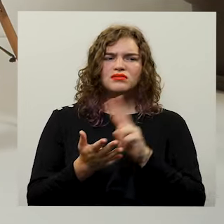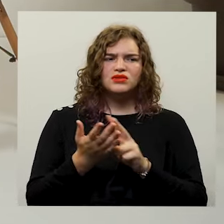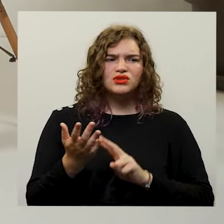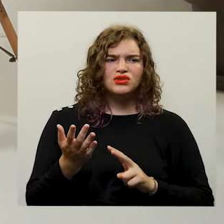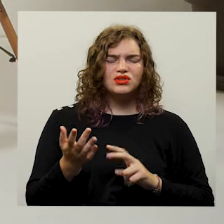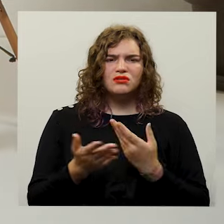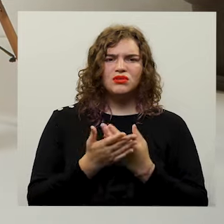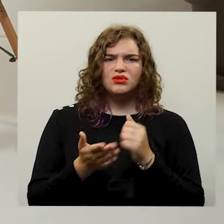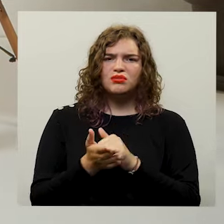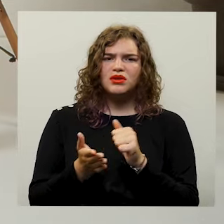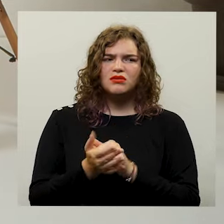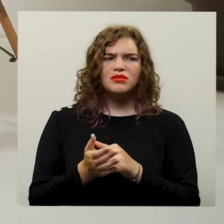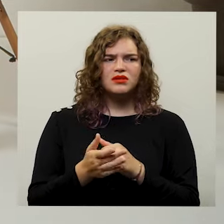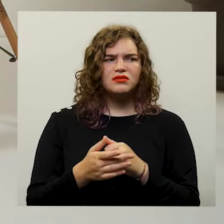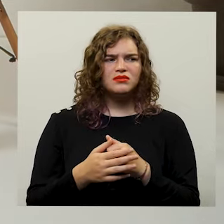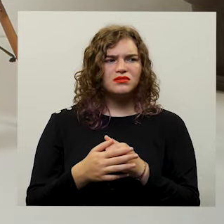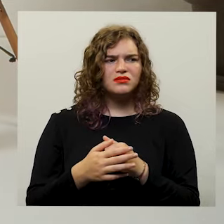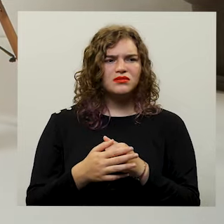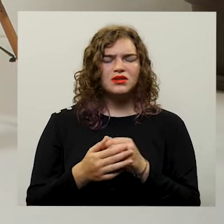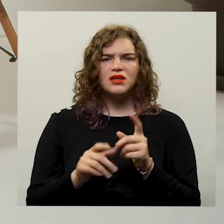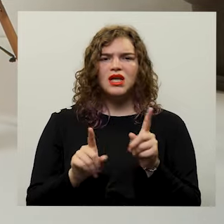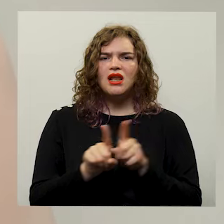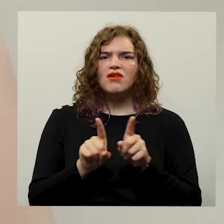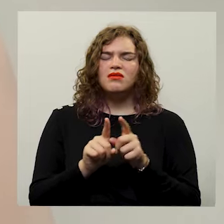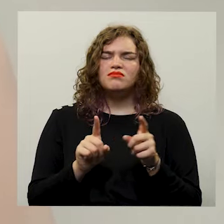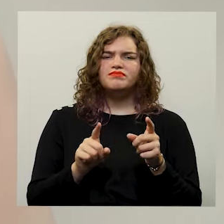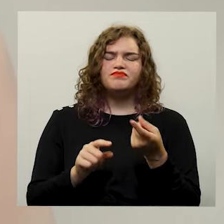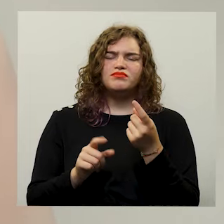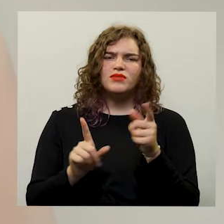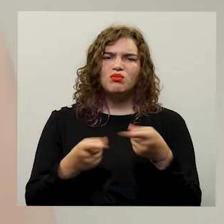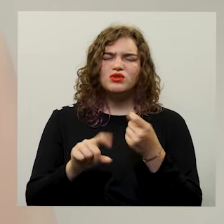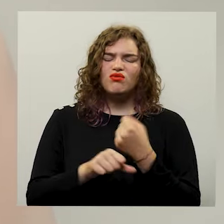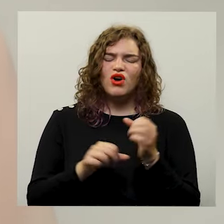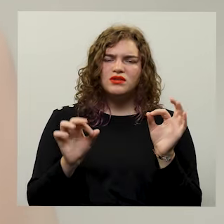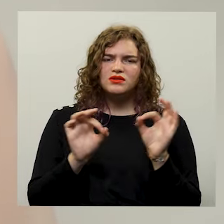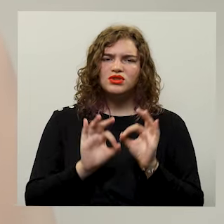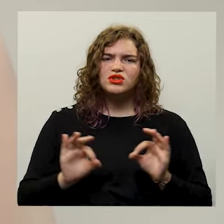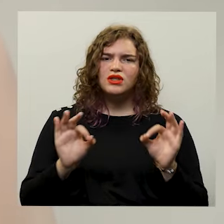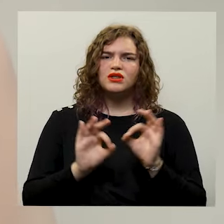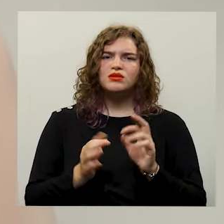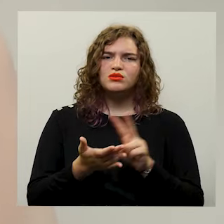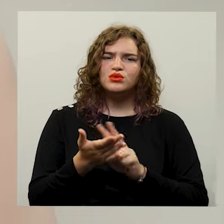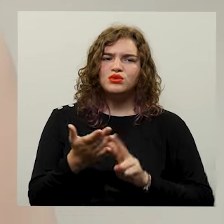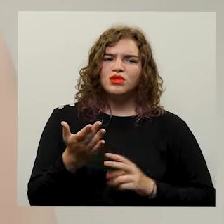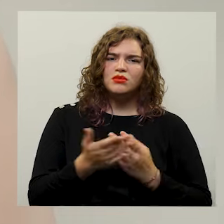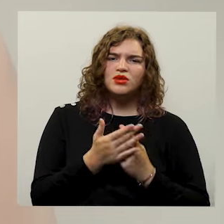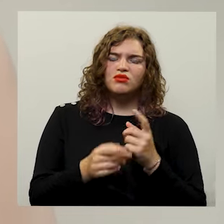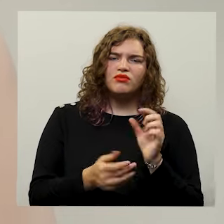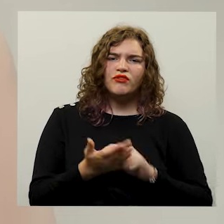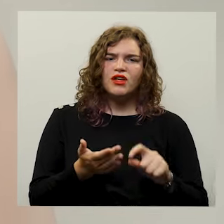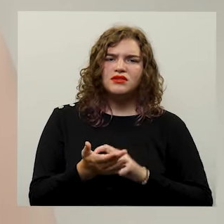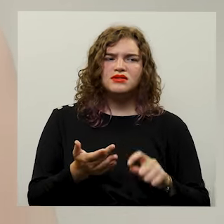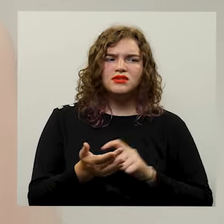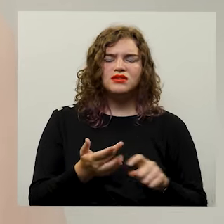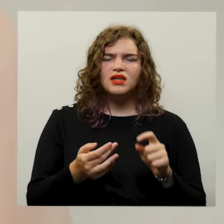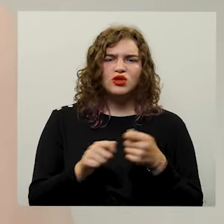numește? Pe muzică lentă, el recita versete. Deci aia am ascultat-o drumul și așa, în